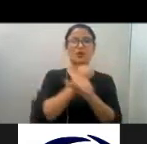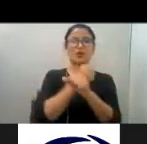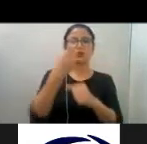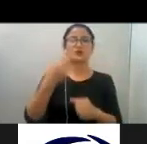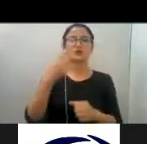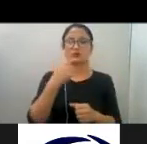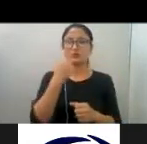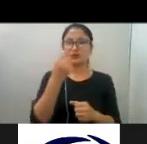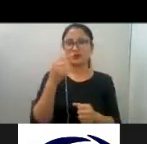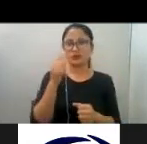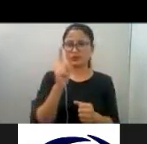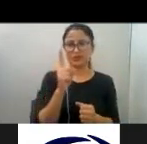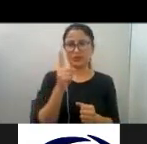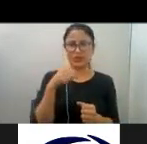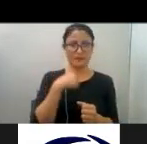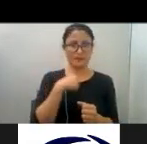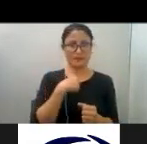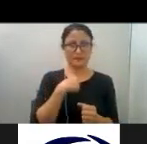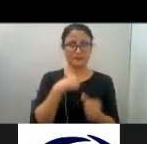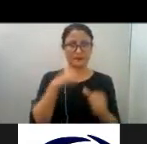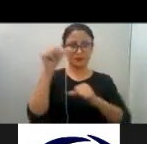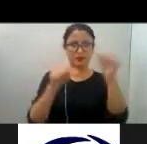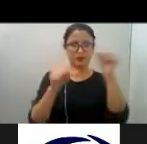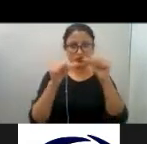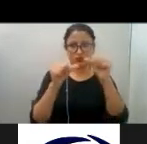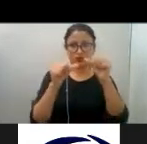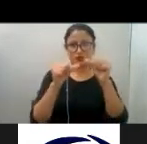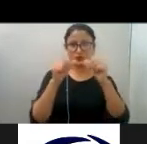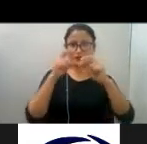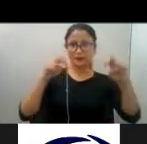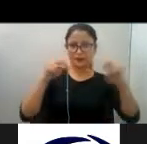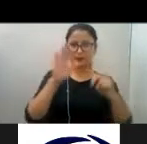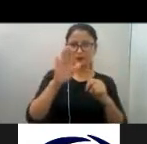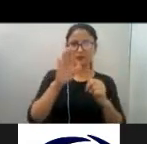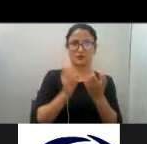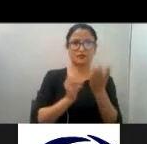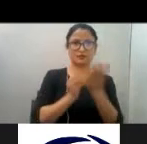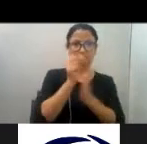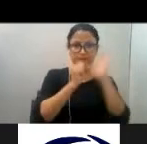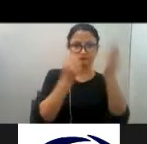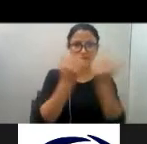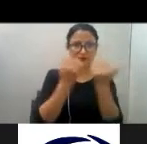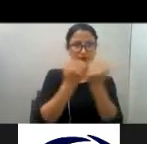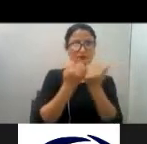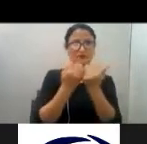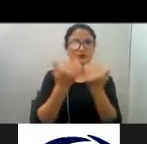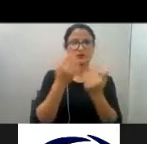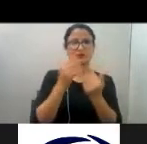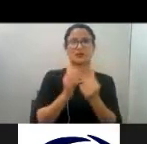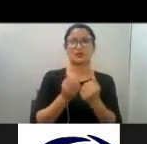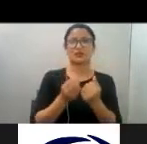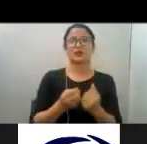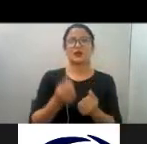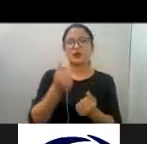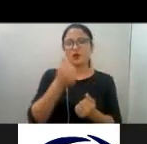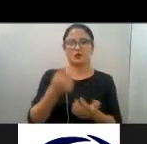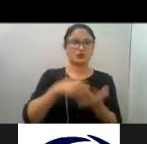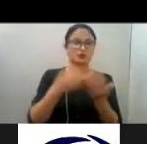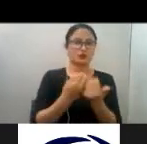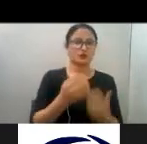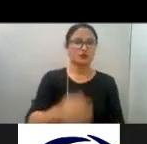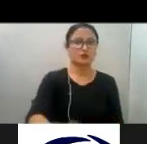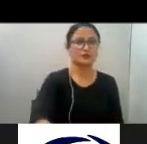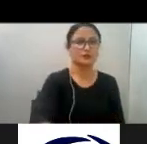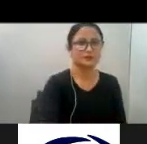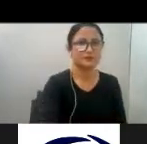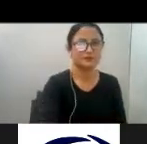एउटा अहिलेको जुन फर्स्ट फाइन्डिङ छ त्यसलाई यहाँ प्रेजेन्टेसन गर्न खोज्दैछु। सृजनाजी अगाडि बढाउनुहोस् नेक्स्ट